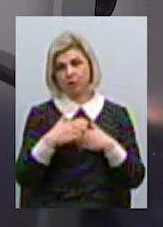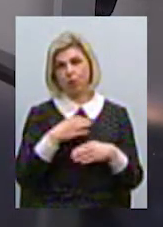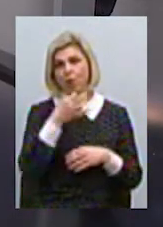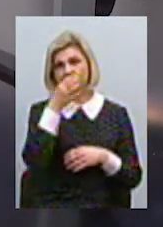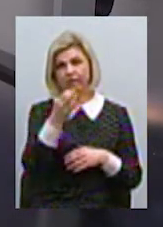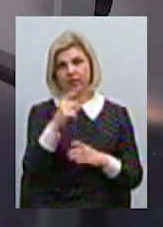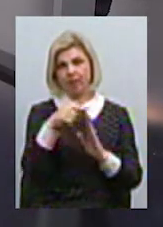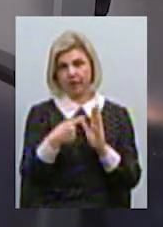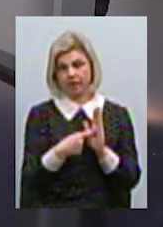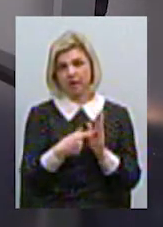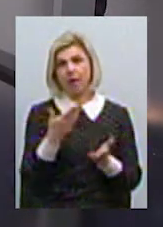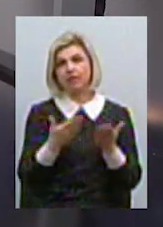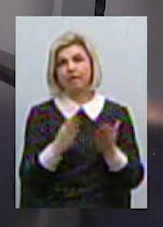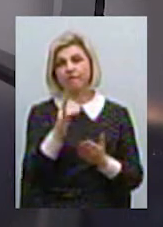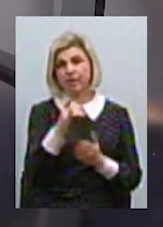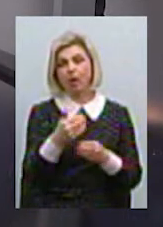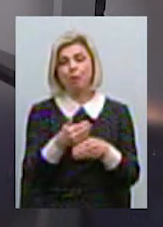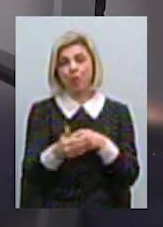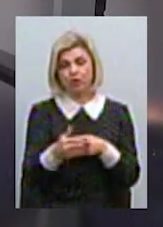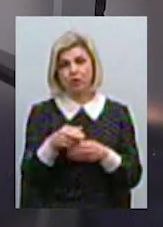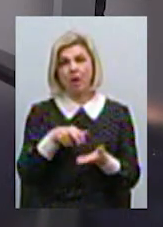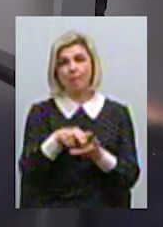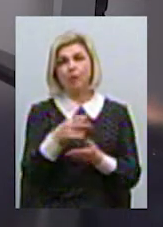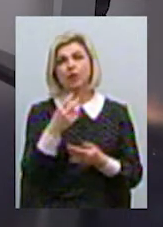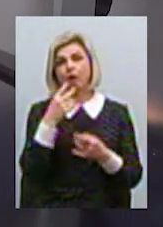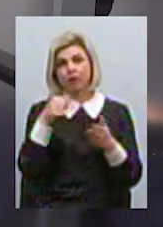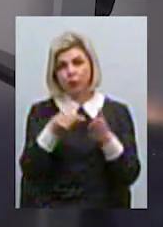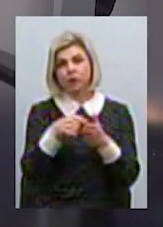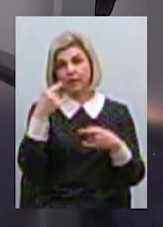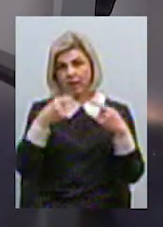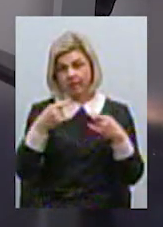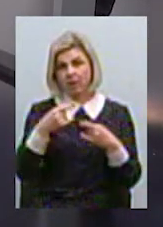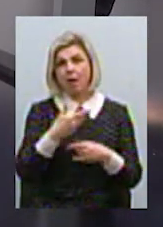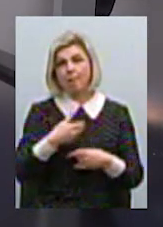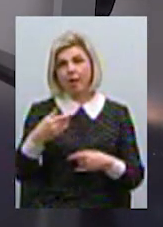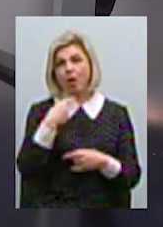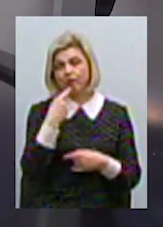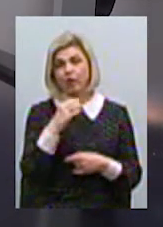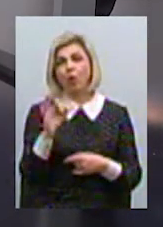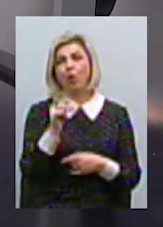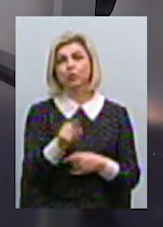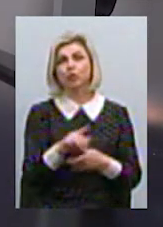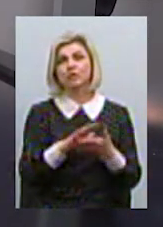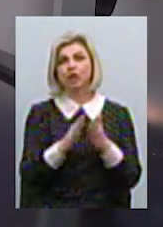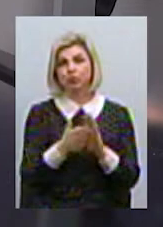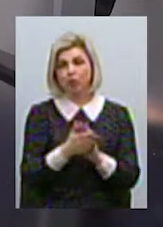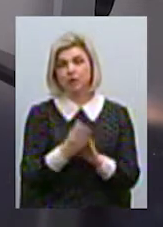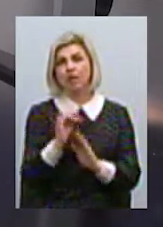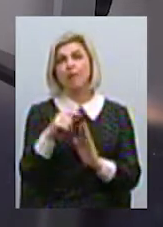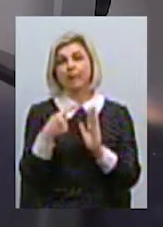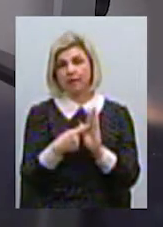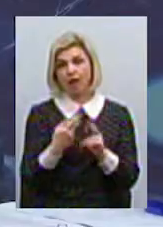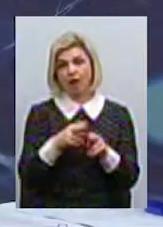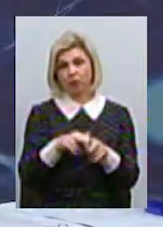просто трохи пізніше підійшли до телевізора, ми говорили саме про цю ситуацію і це питання, яке ви